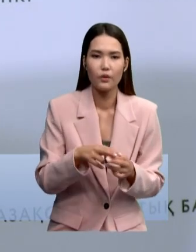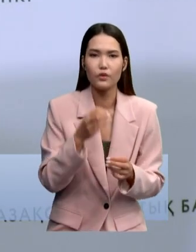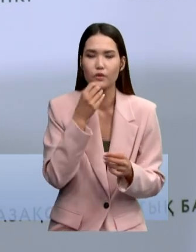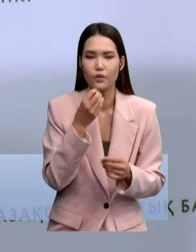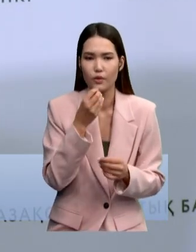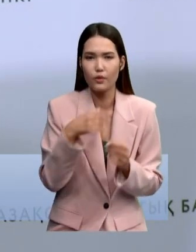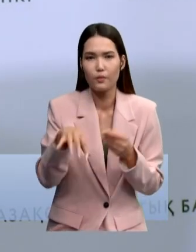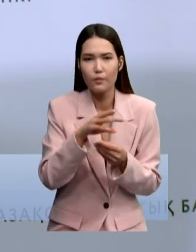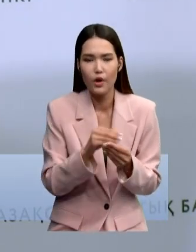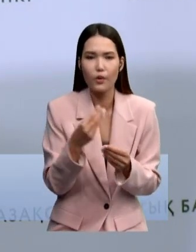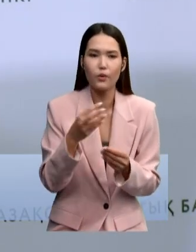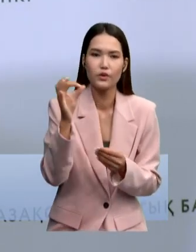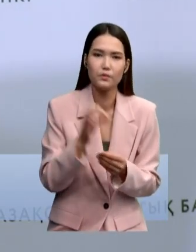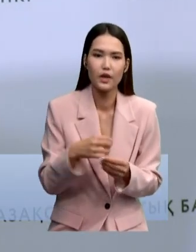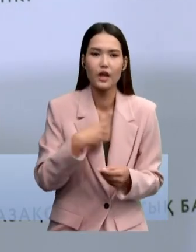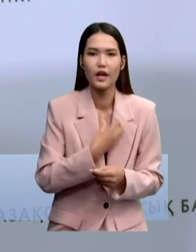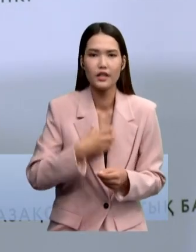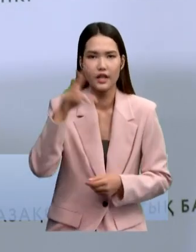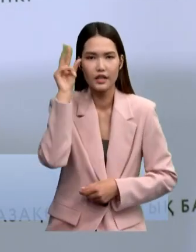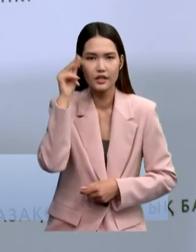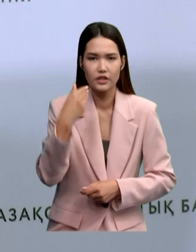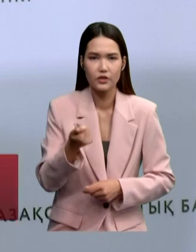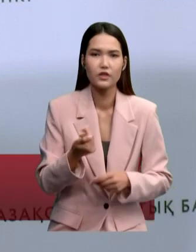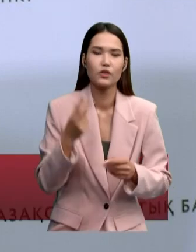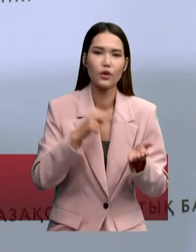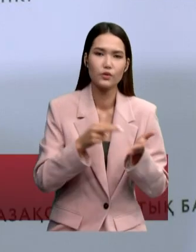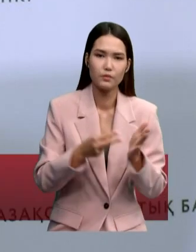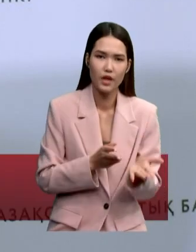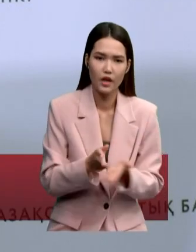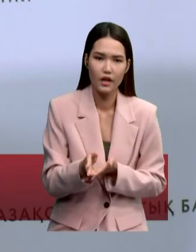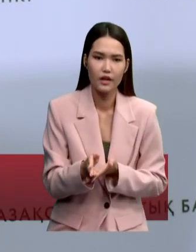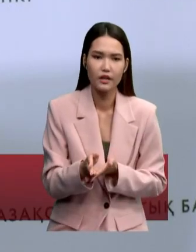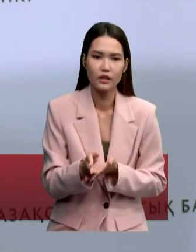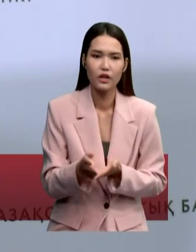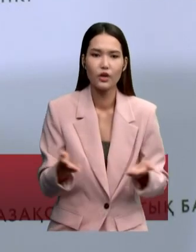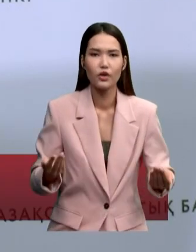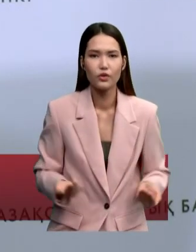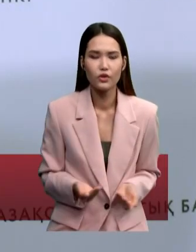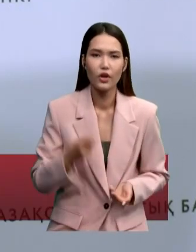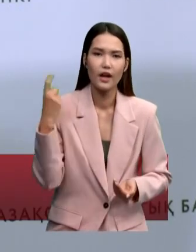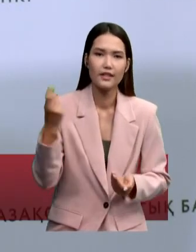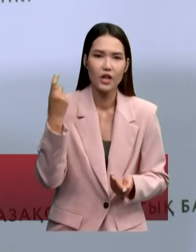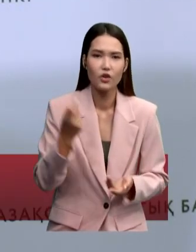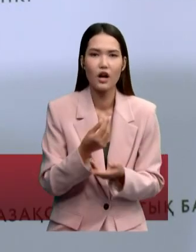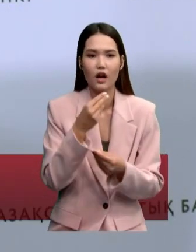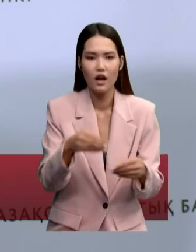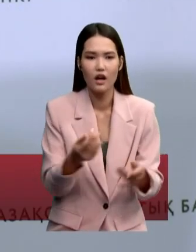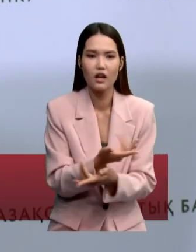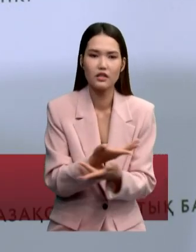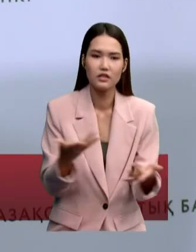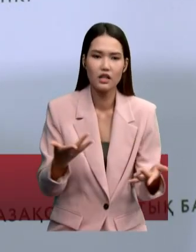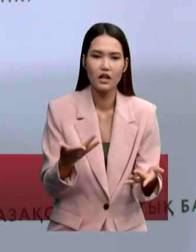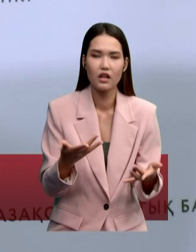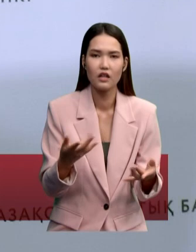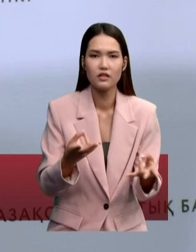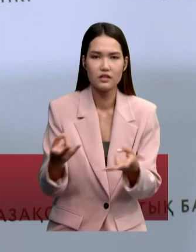11-14%-ға дейін көтердік. Оның негізгі себебі осы жанар жағармай мен тұрғын үй шаруашылығындағы тарифтердің өсу